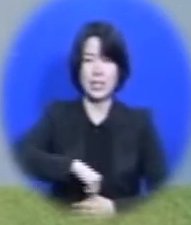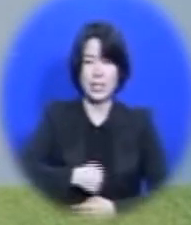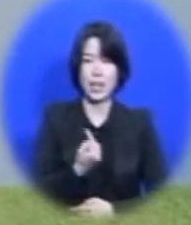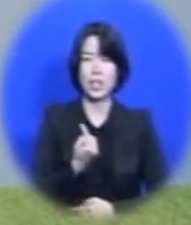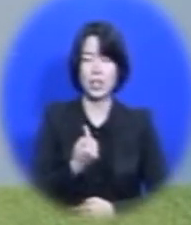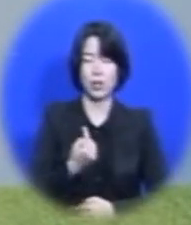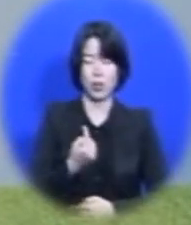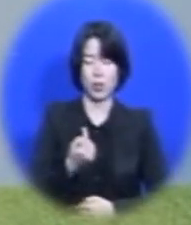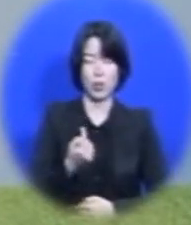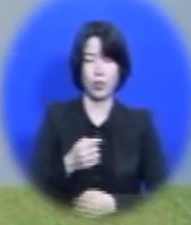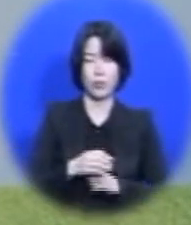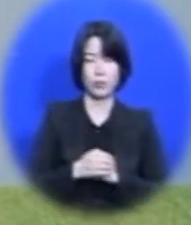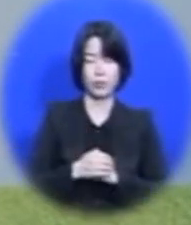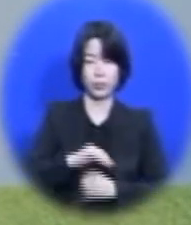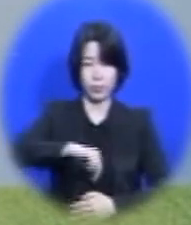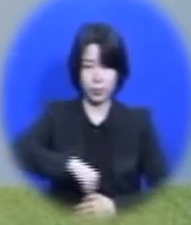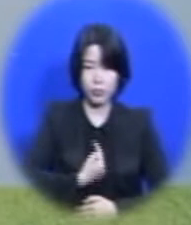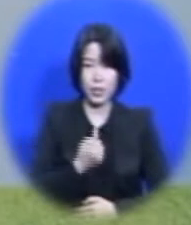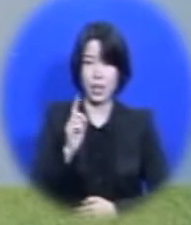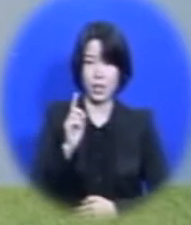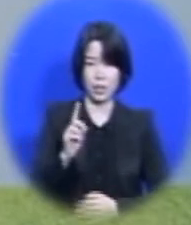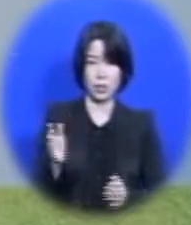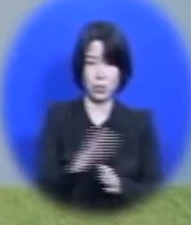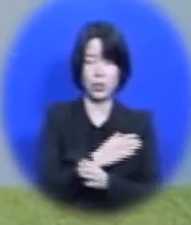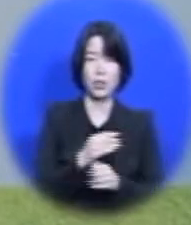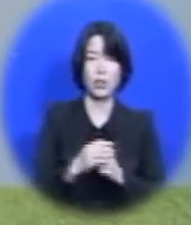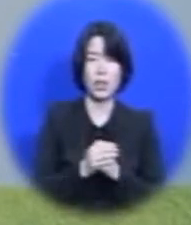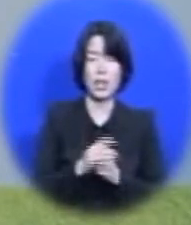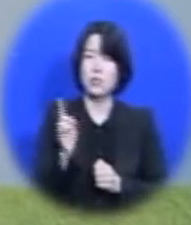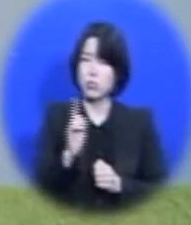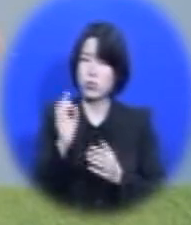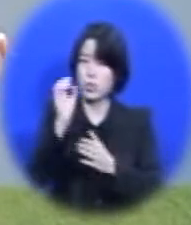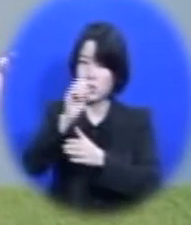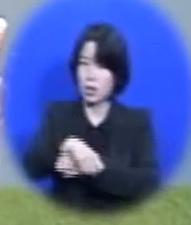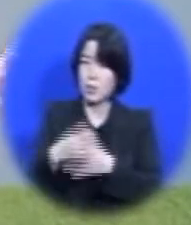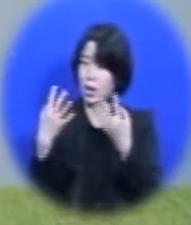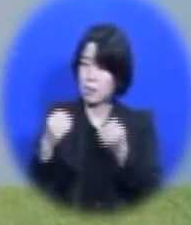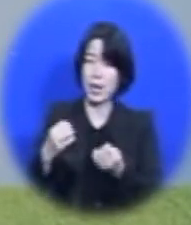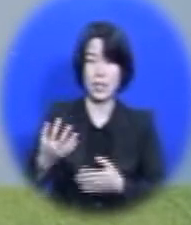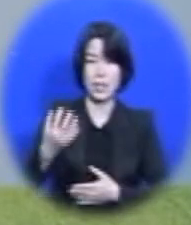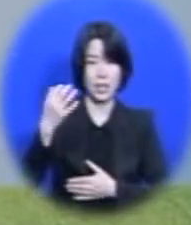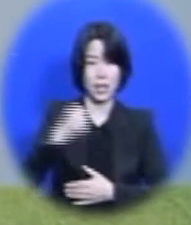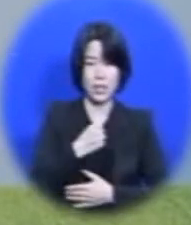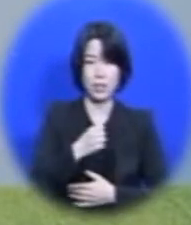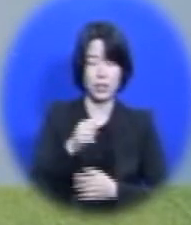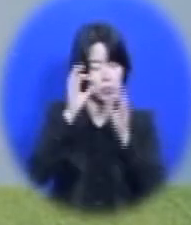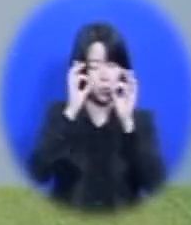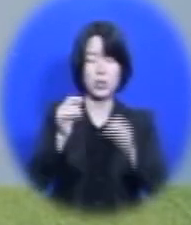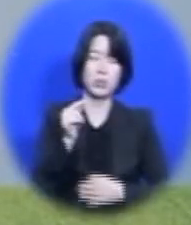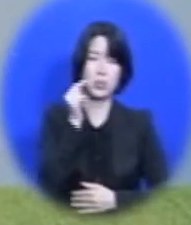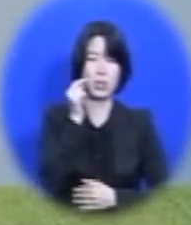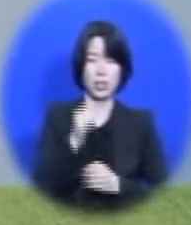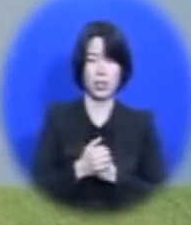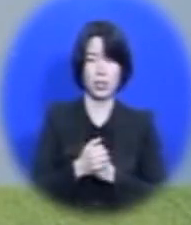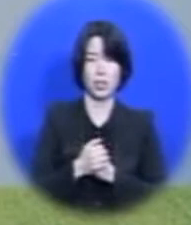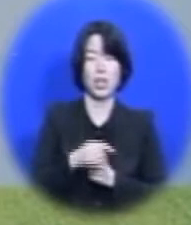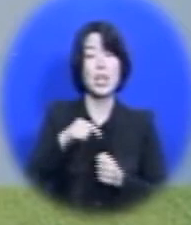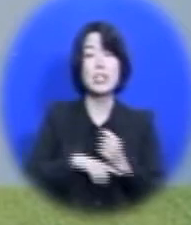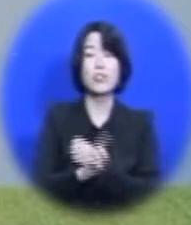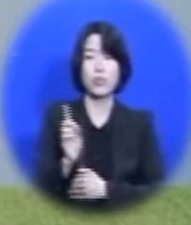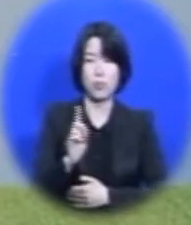혼자입니다. 자기 자신으로 인해서 무슨 열매가 많이 맺어지는 것을 못 보고 있습니다.